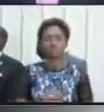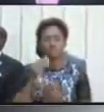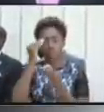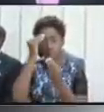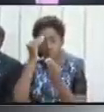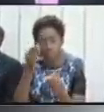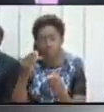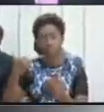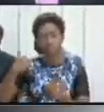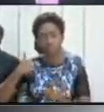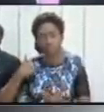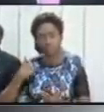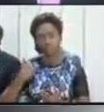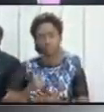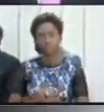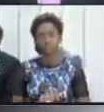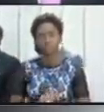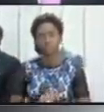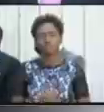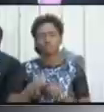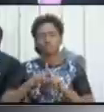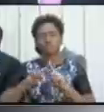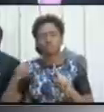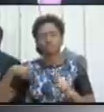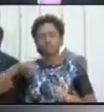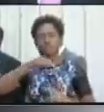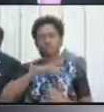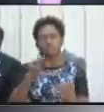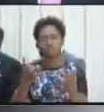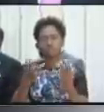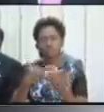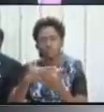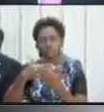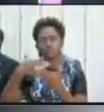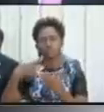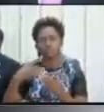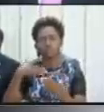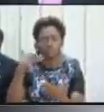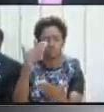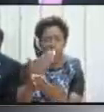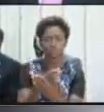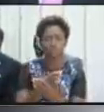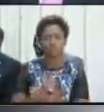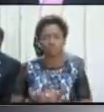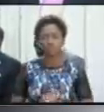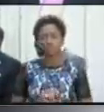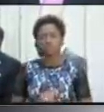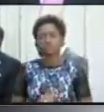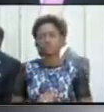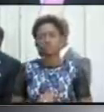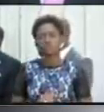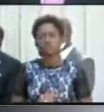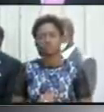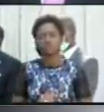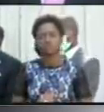information que nous gagnons mais nous voulons avant nous arriver